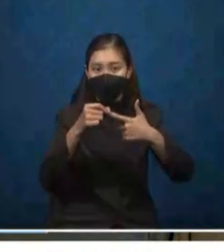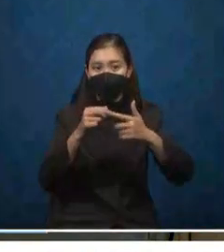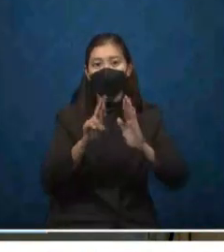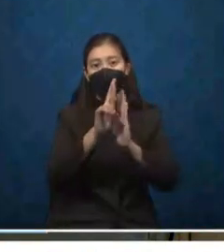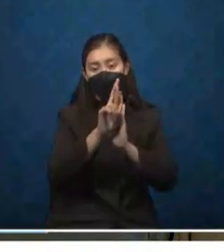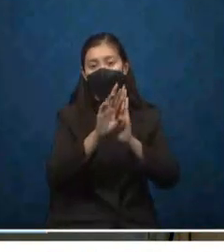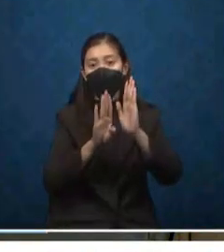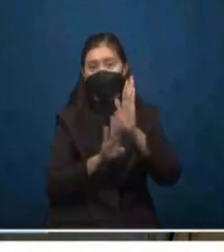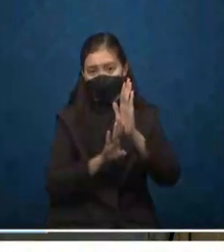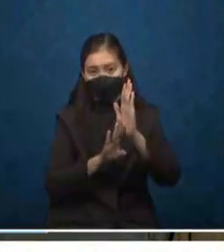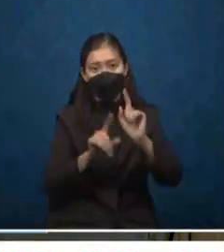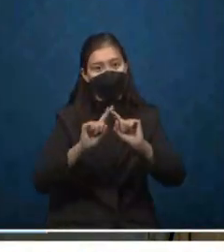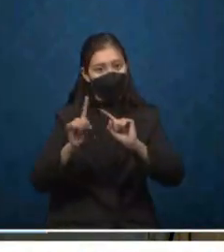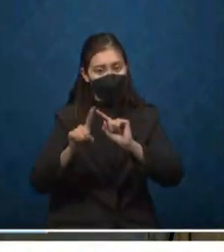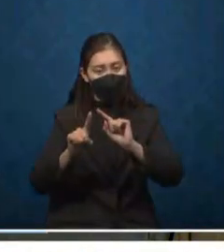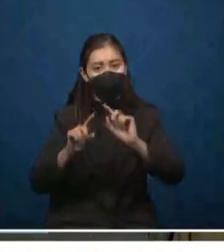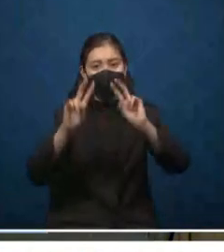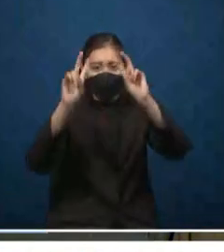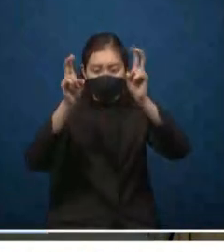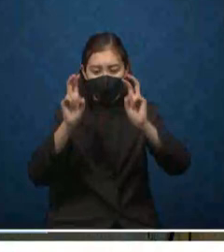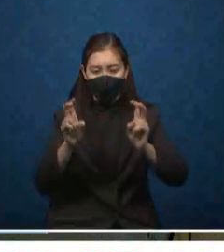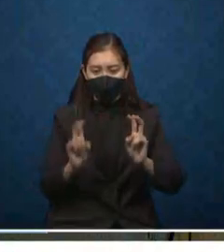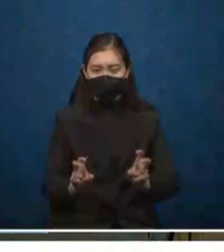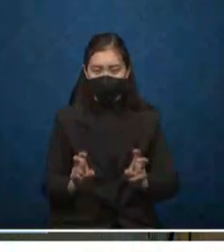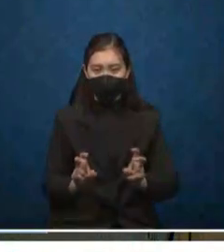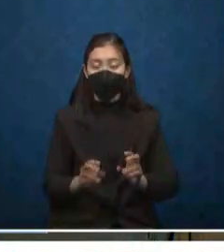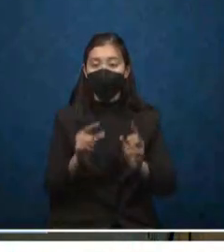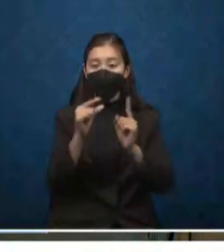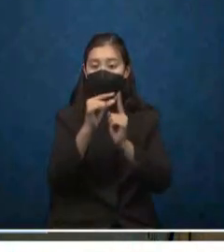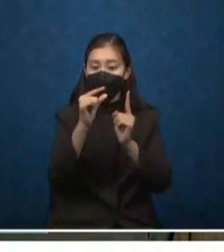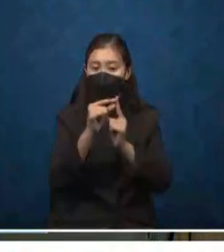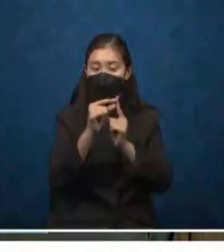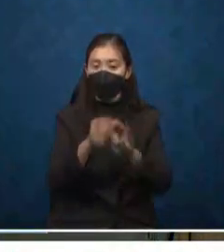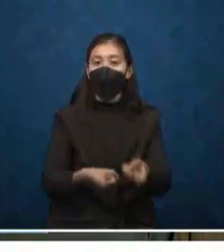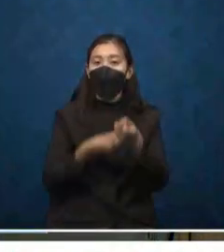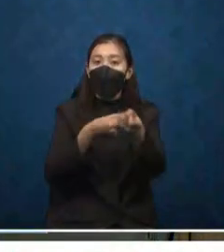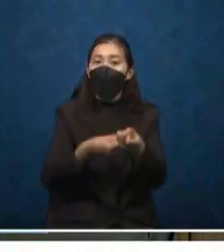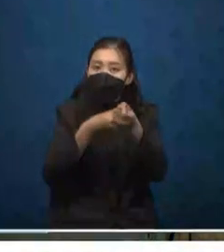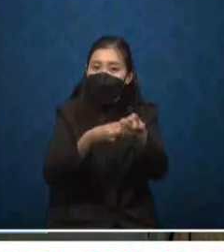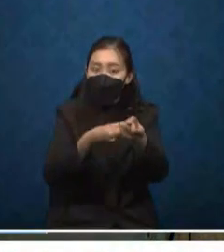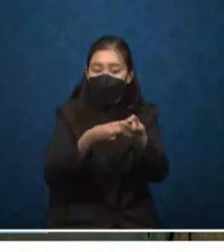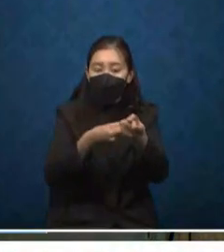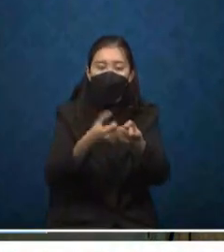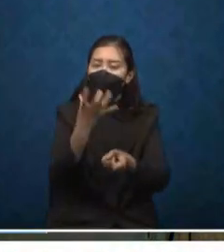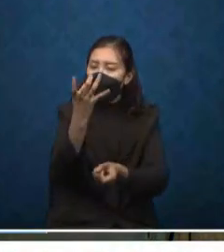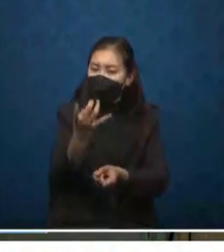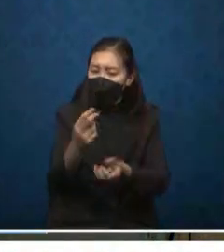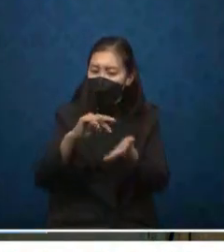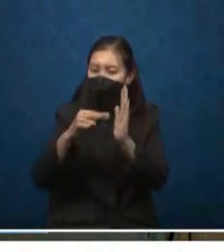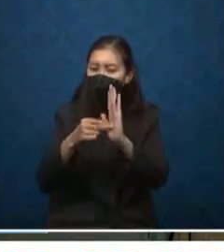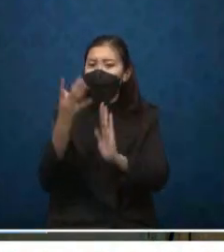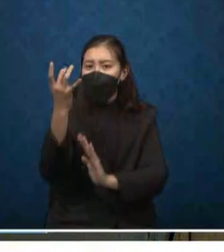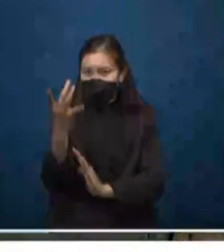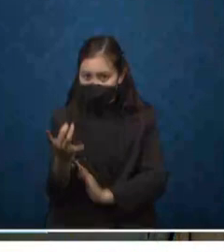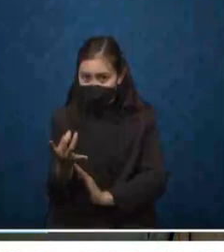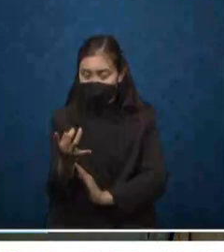แล้วพูดถึงเรื่องอะไรบ้างที่เป็นนิยามของคำว่าการทำการเกษตรกรรมเพื่อจะได้เป็นการเก็บภาษีที่ดินในอัตราที่ต่ำที่สุ